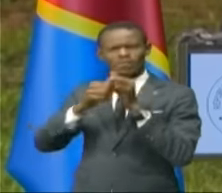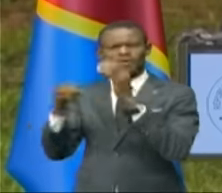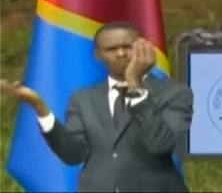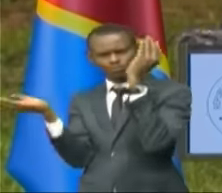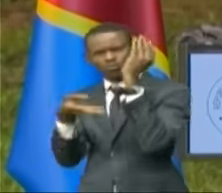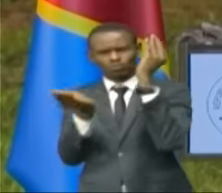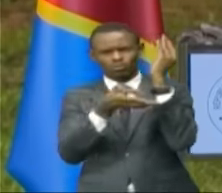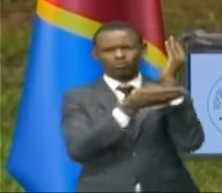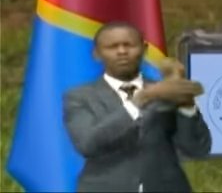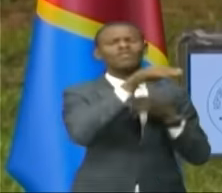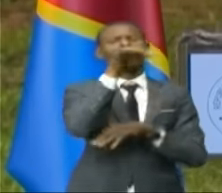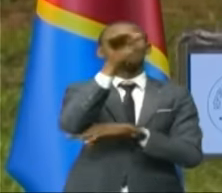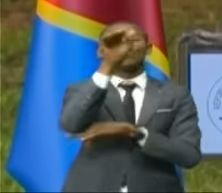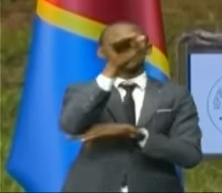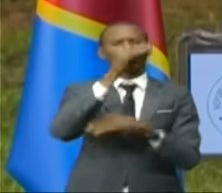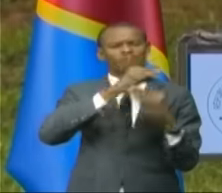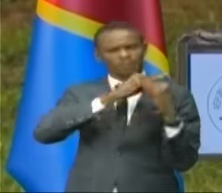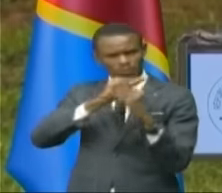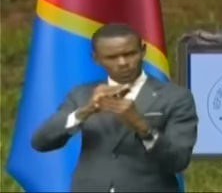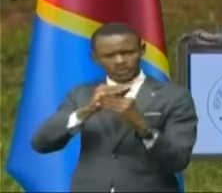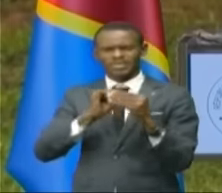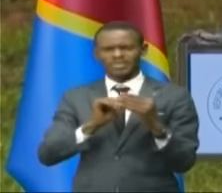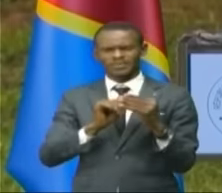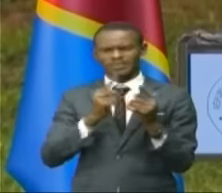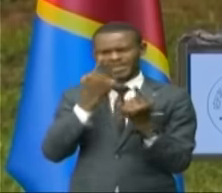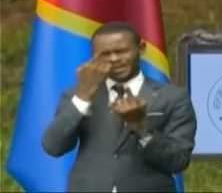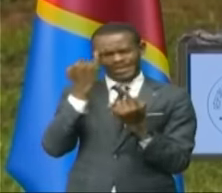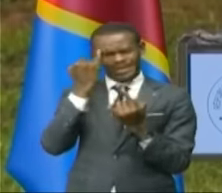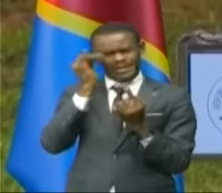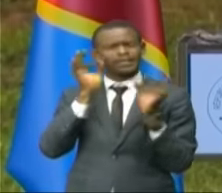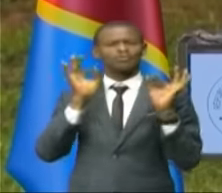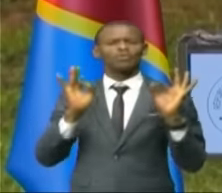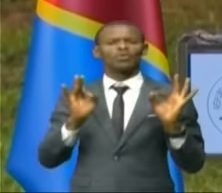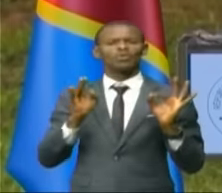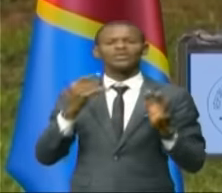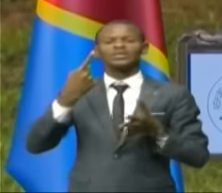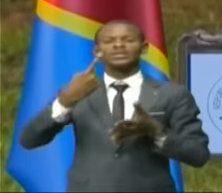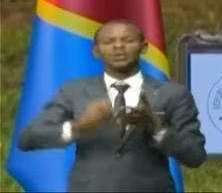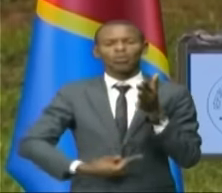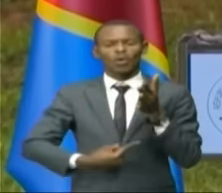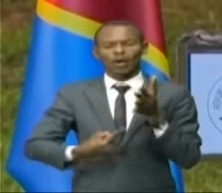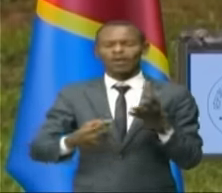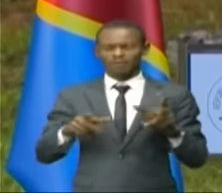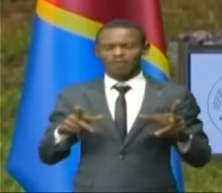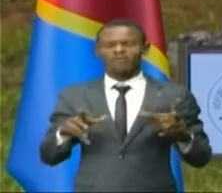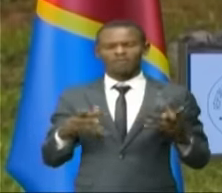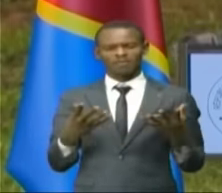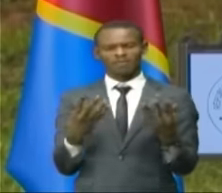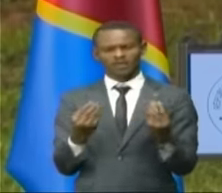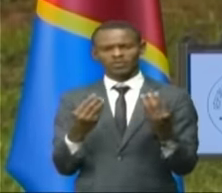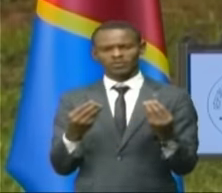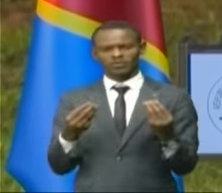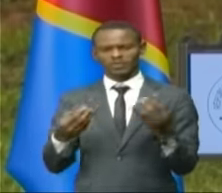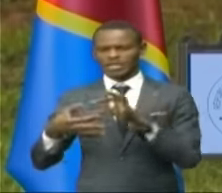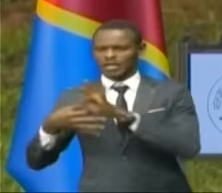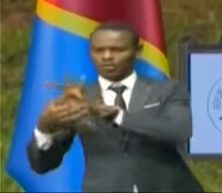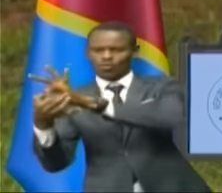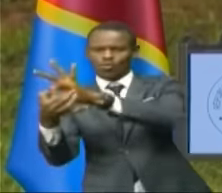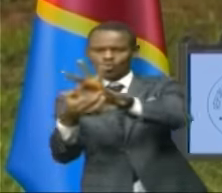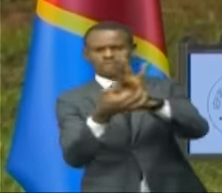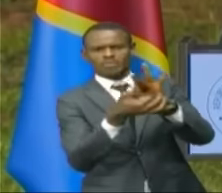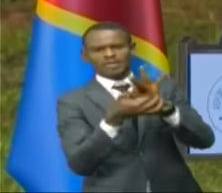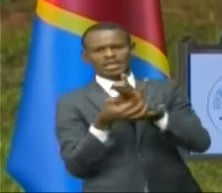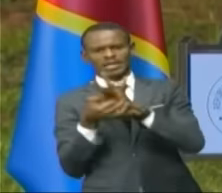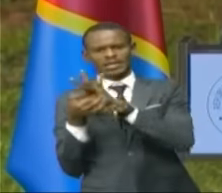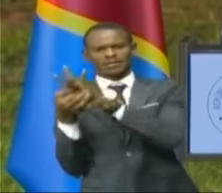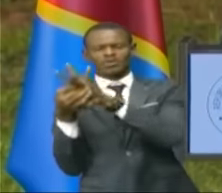entre autres à renforcer le mécanisme de coopération sud-sud entre les trois bassins afin de mieux défendre les intérêts